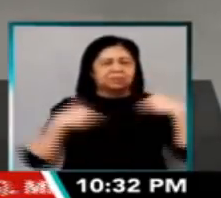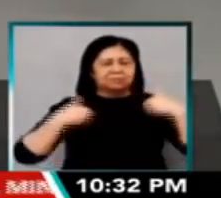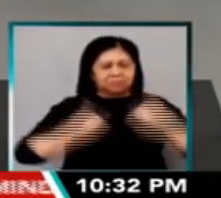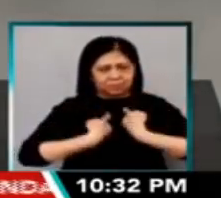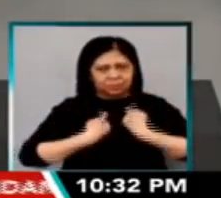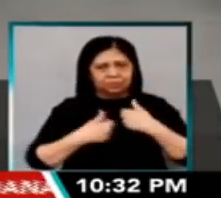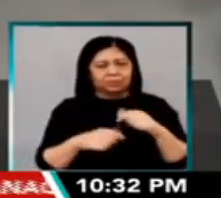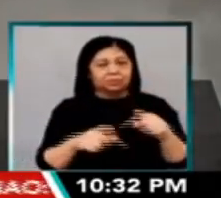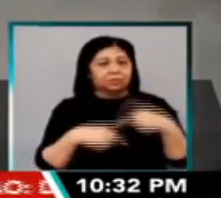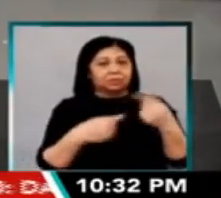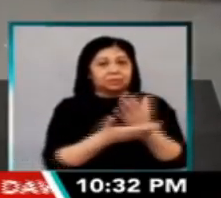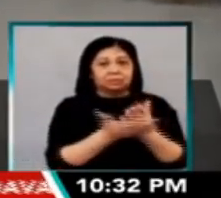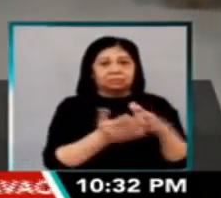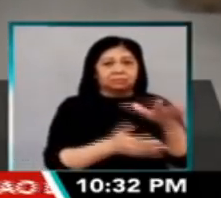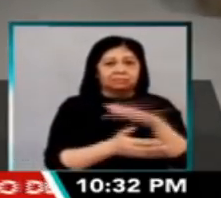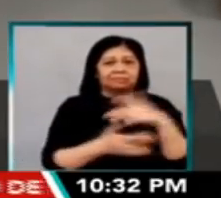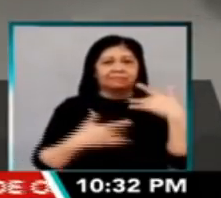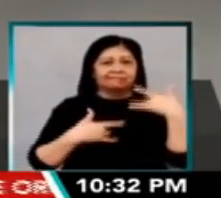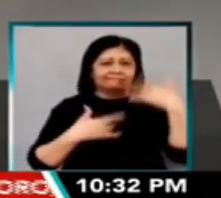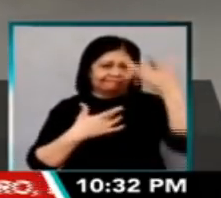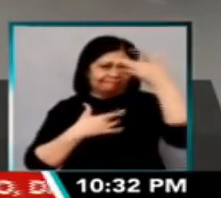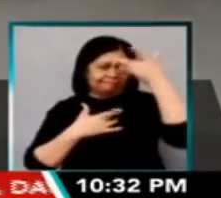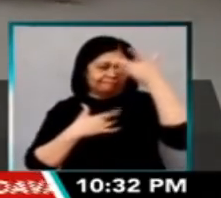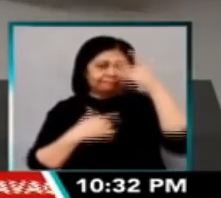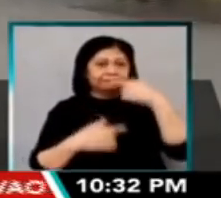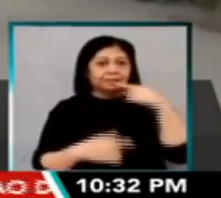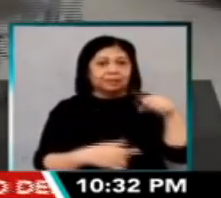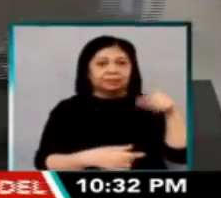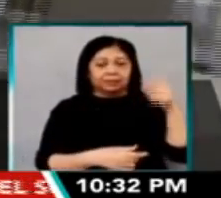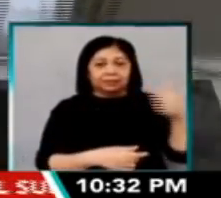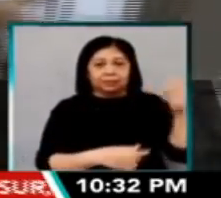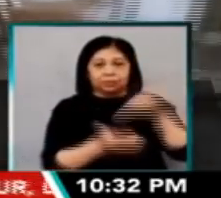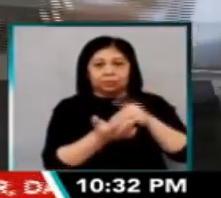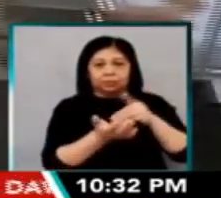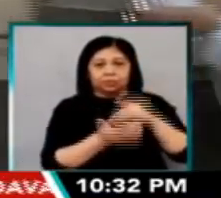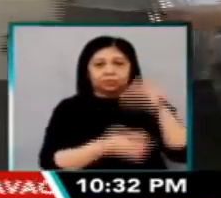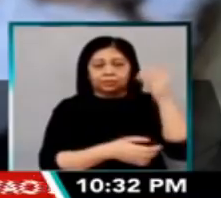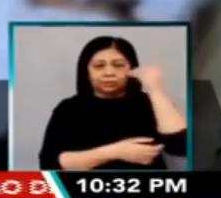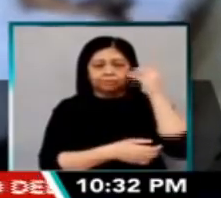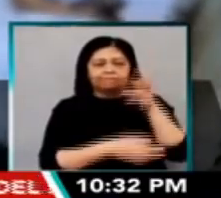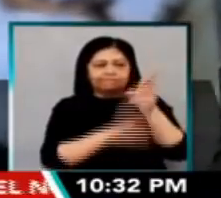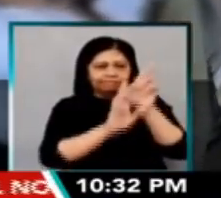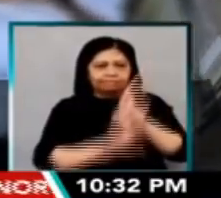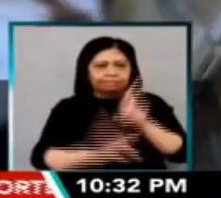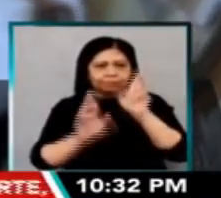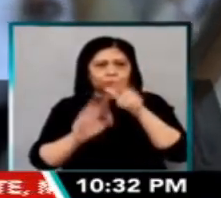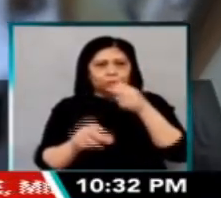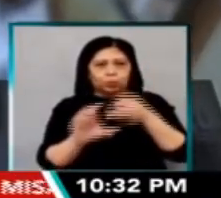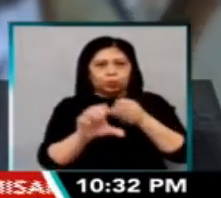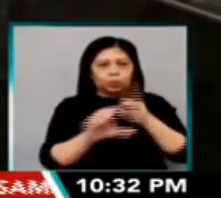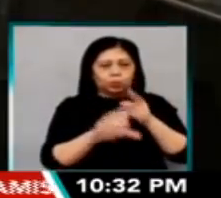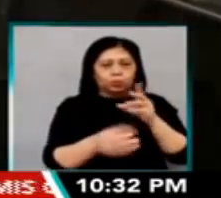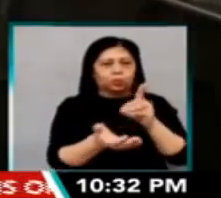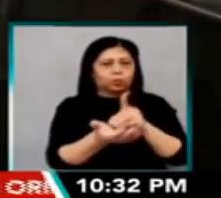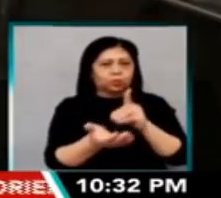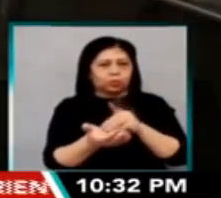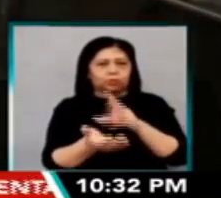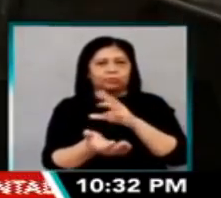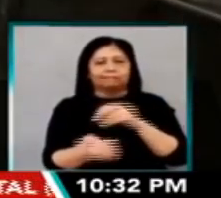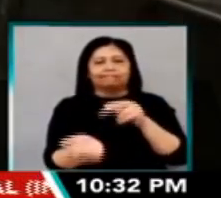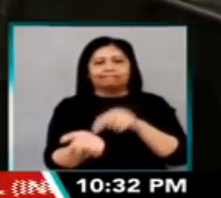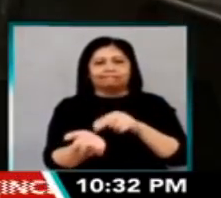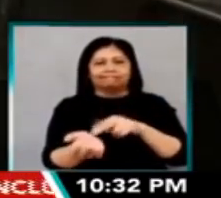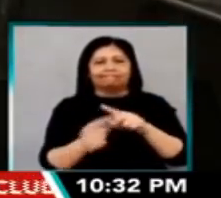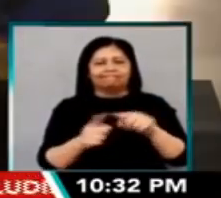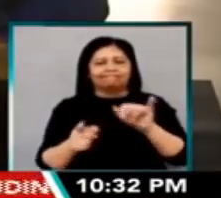iba nagkakasakit. Sabi ni Del Rosario, nire-respeto nila ang desisyon ng mga nagbitiw na doktor at nurse. Pero aminado siyang